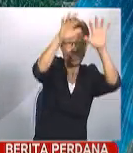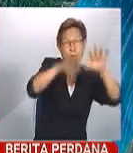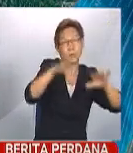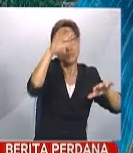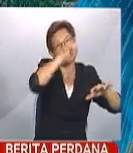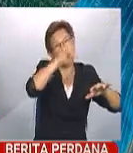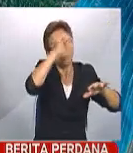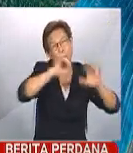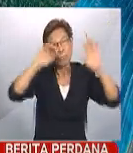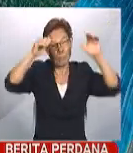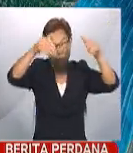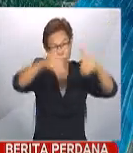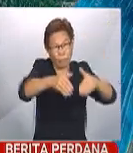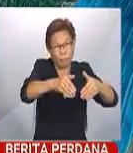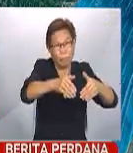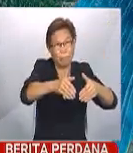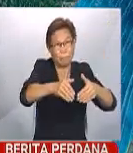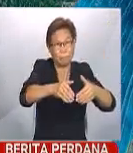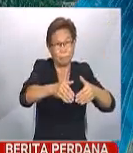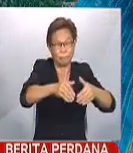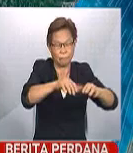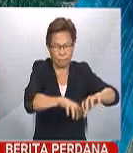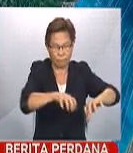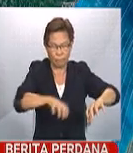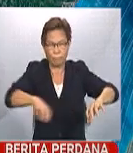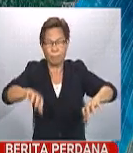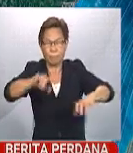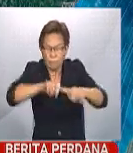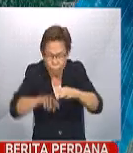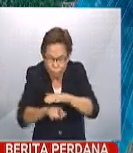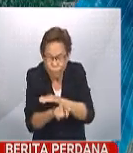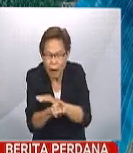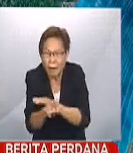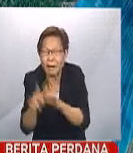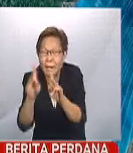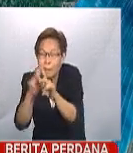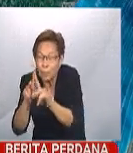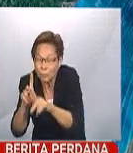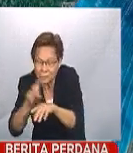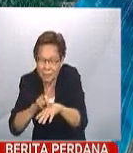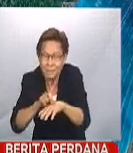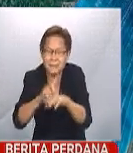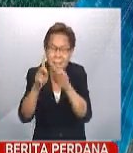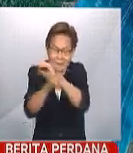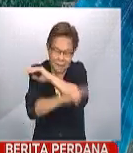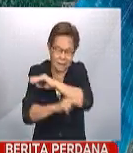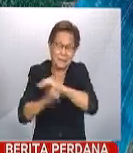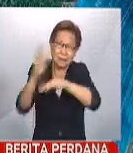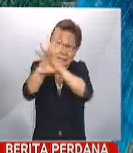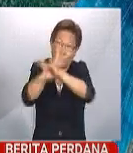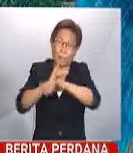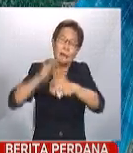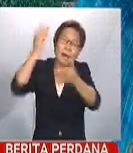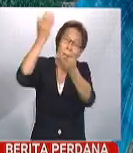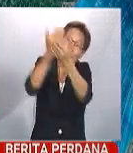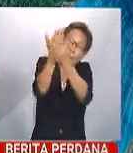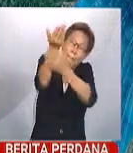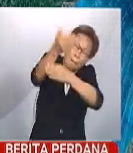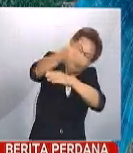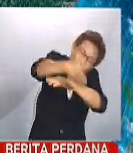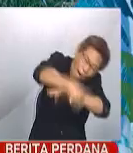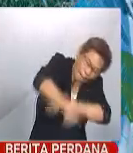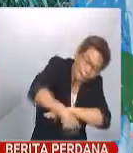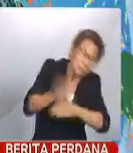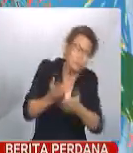dijangka akan lebih tertumpu di bahagian-bahagian di sekitar pendalaman negeri berkenaan sehingga lewat malam nanti. Kita teruskan lagi